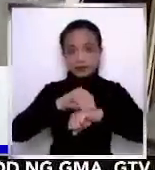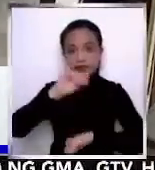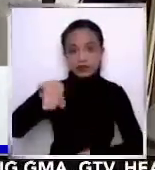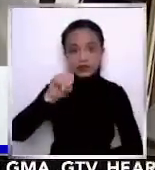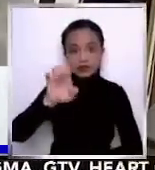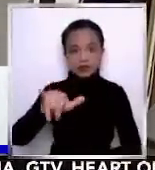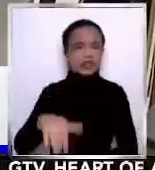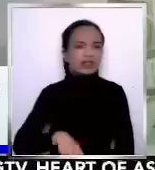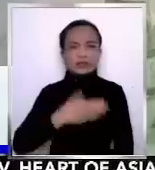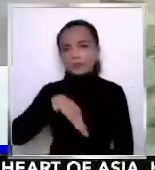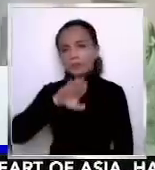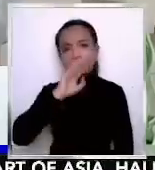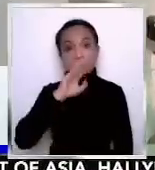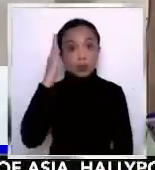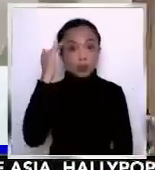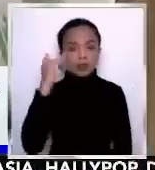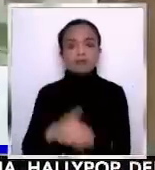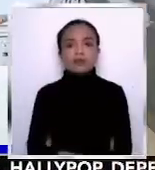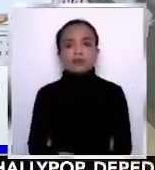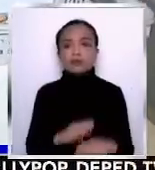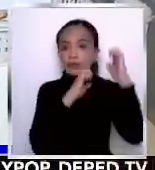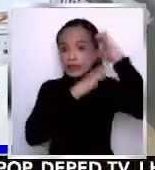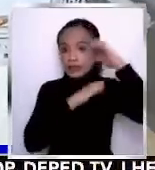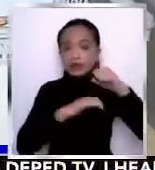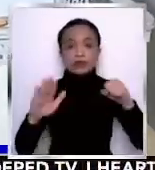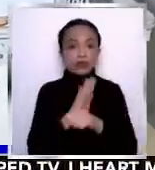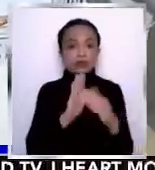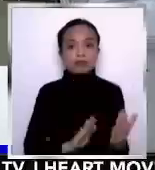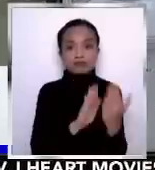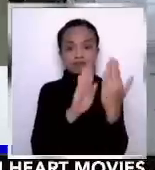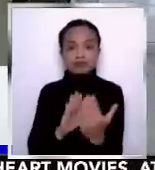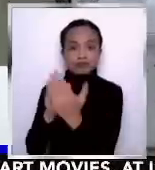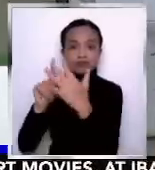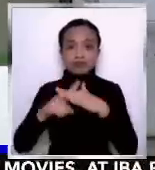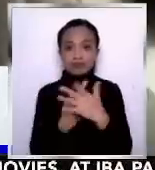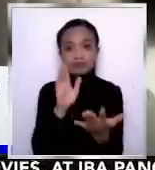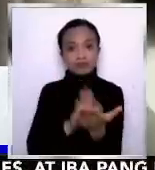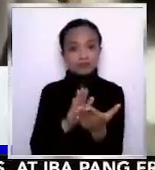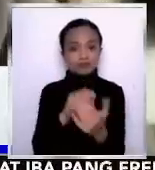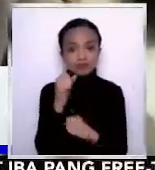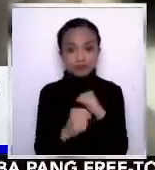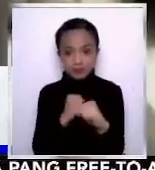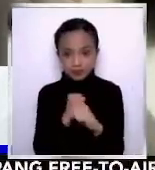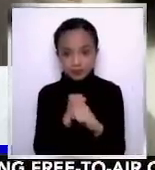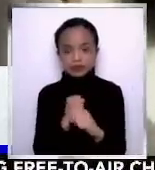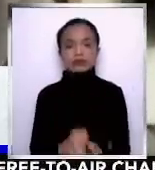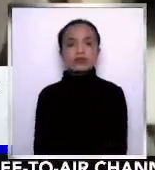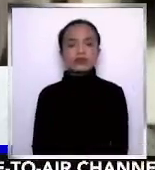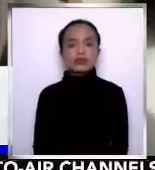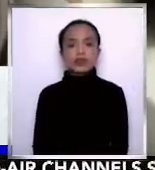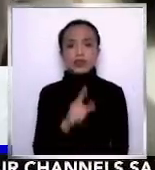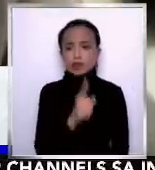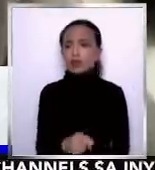lalo't inaasahan ang full face-to-face classes sa pagbubukas ng eskwela. Sa Amerika, yung CDC, aprobado na matagal